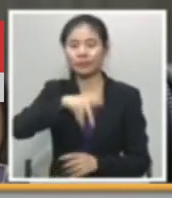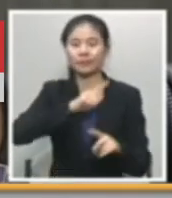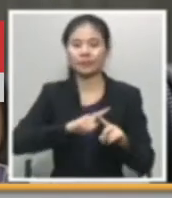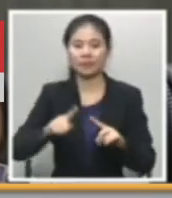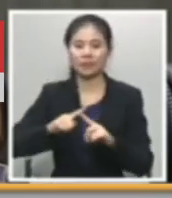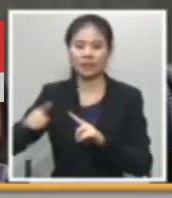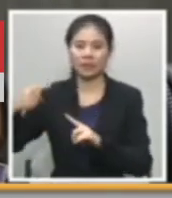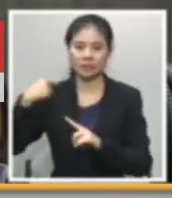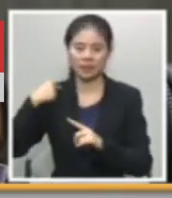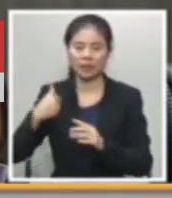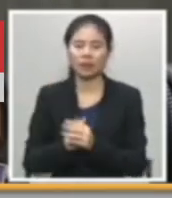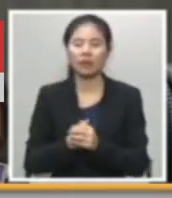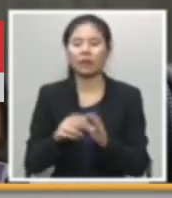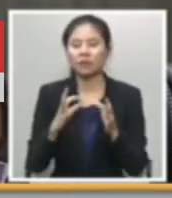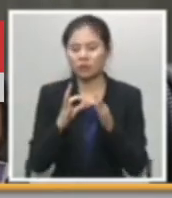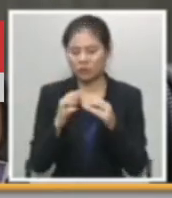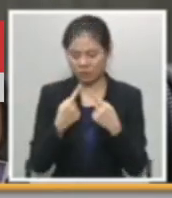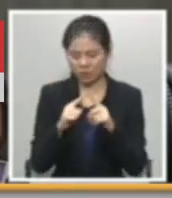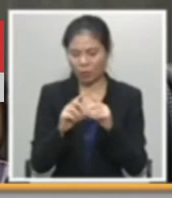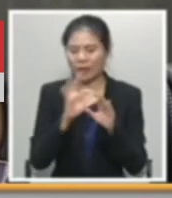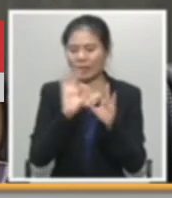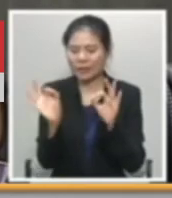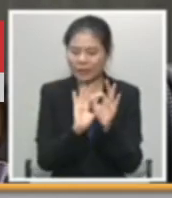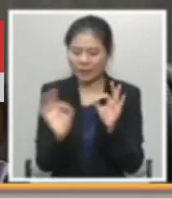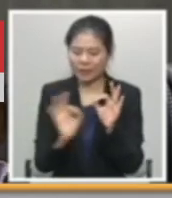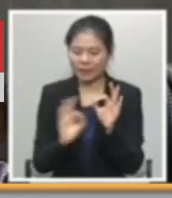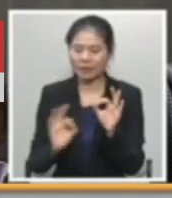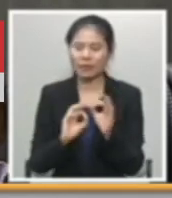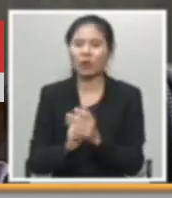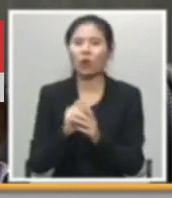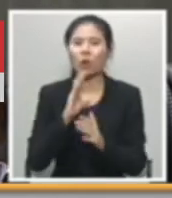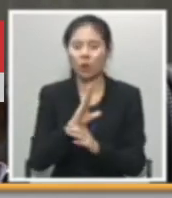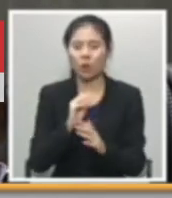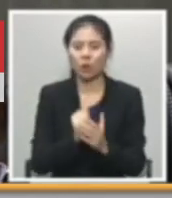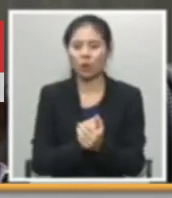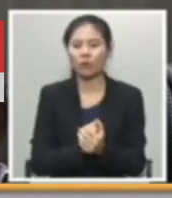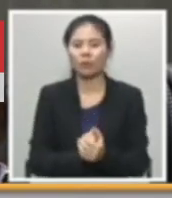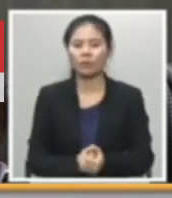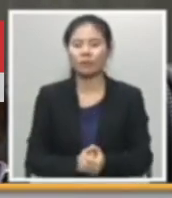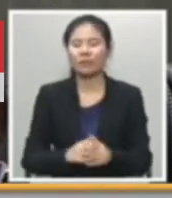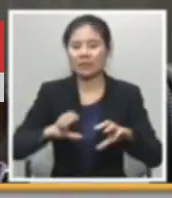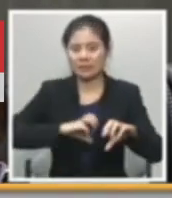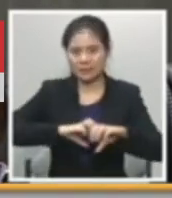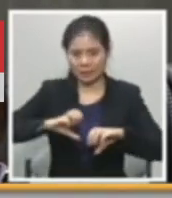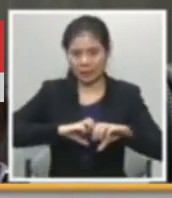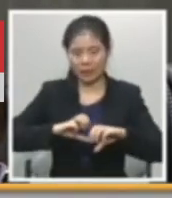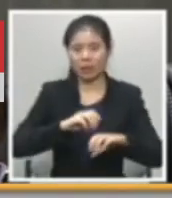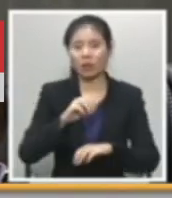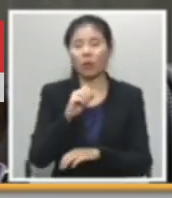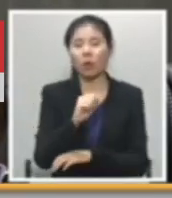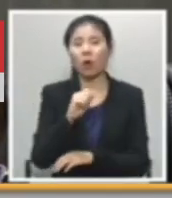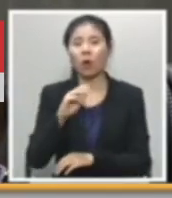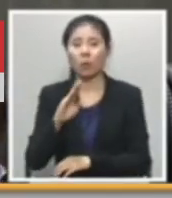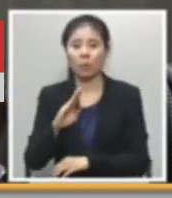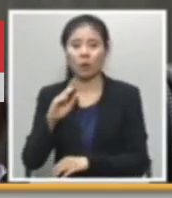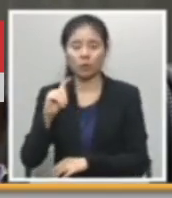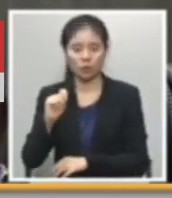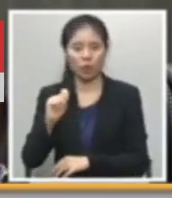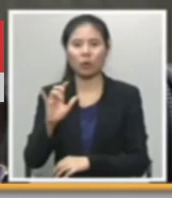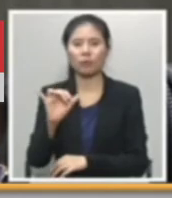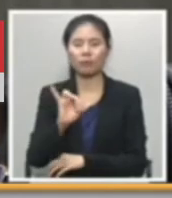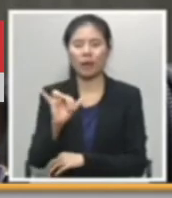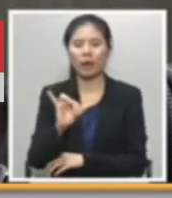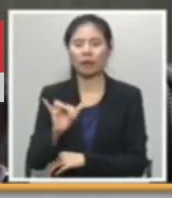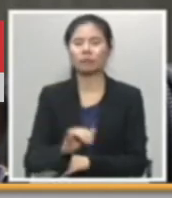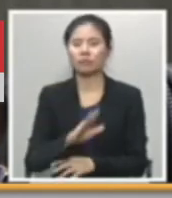ดรายละเอียดดังกล่าวของเทศบาลและองค์การบริหารส่วนตำบลเมื่อเป็นเงิน